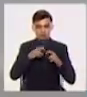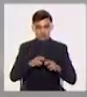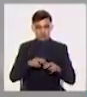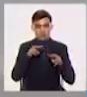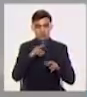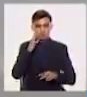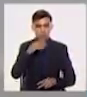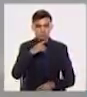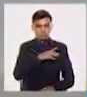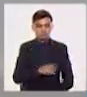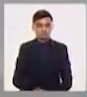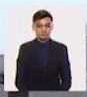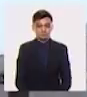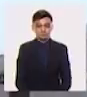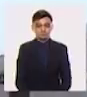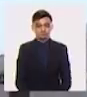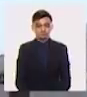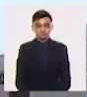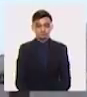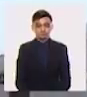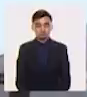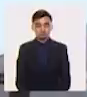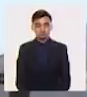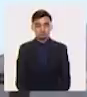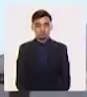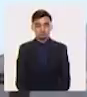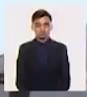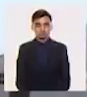дейді. Жанат Молдашева, Фархат Тажбаев, информбюро, Атырау облысы.